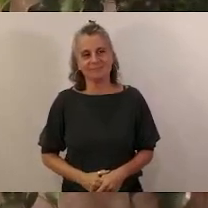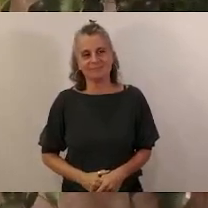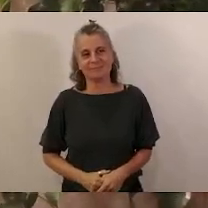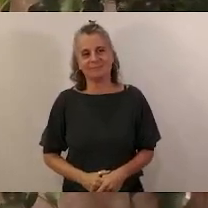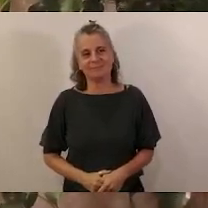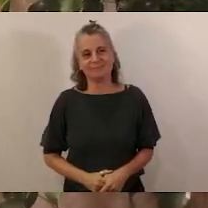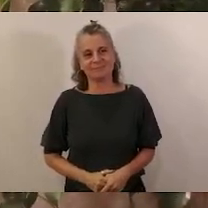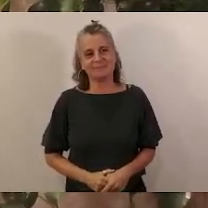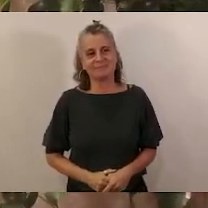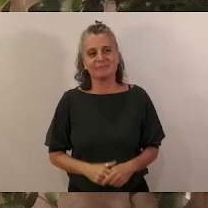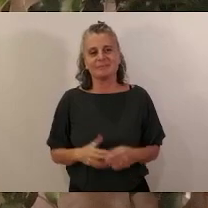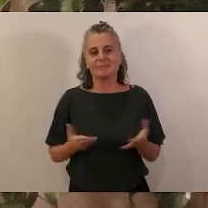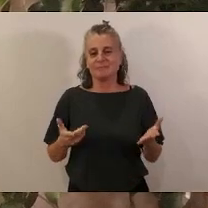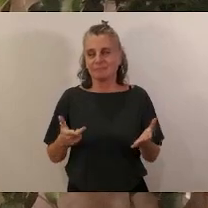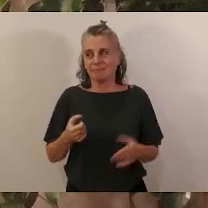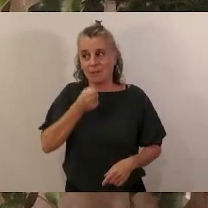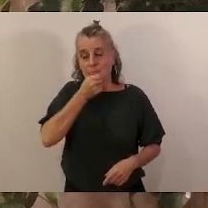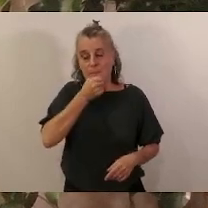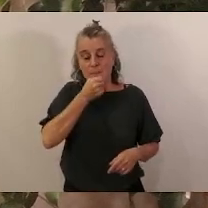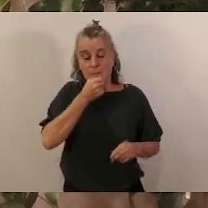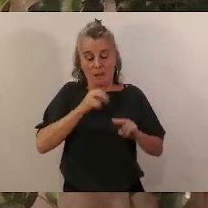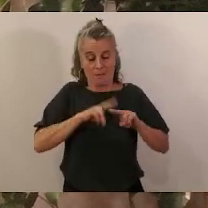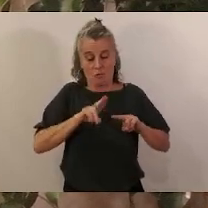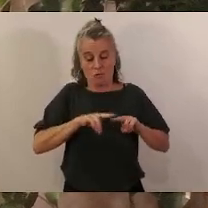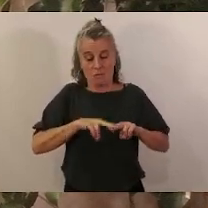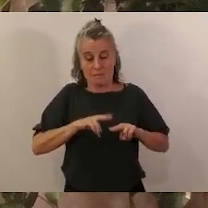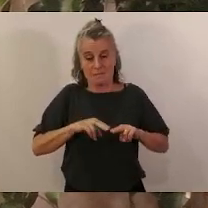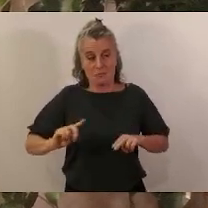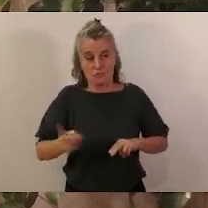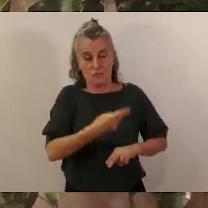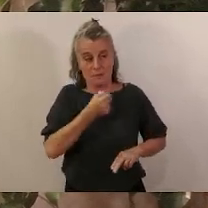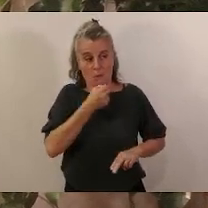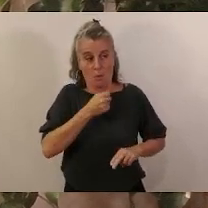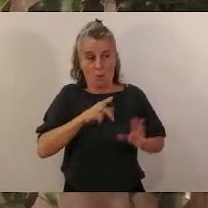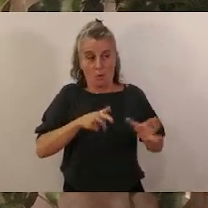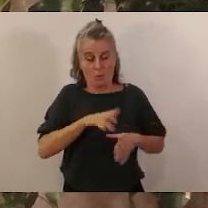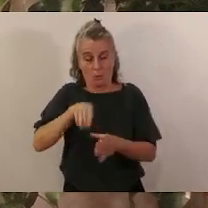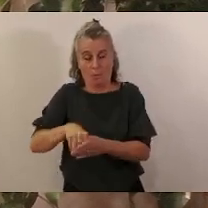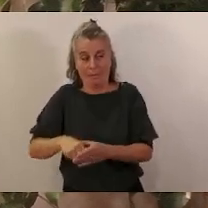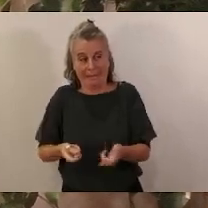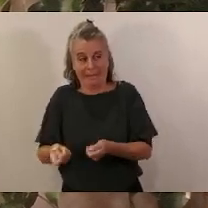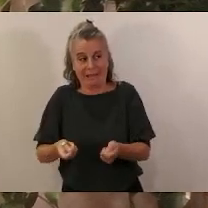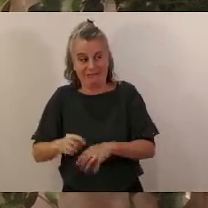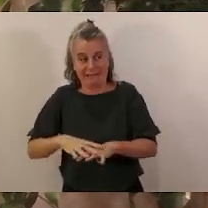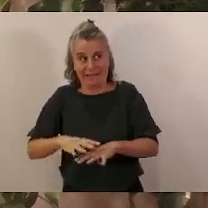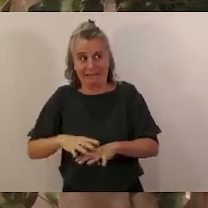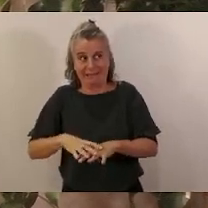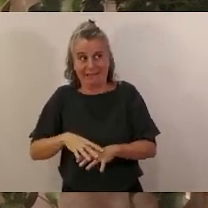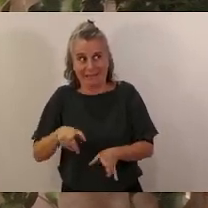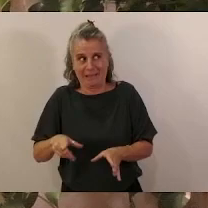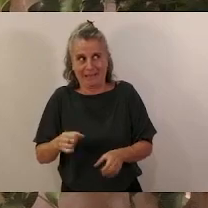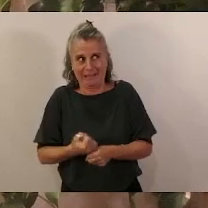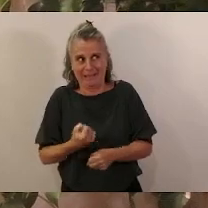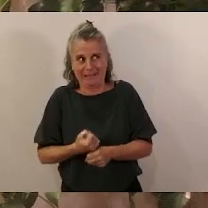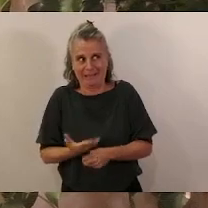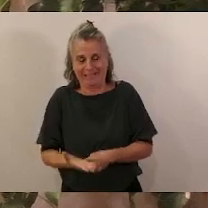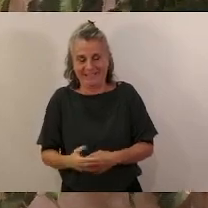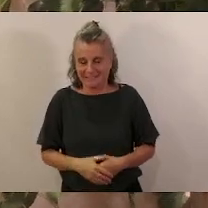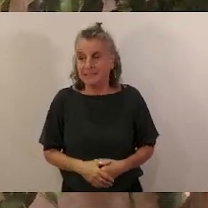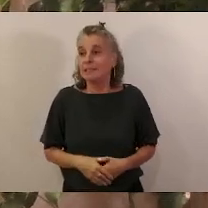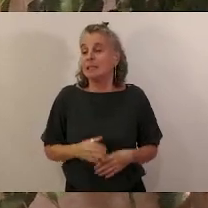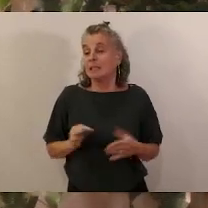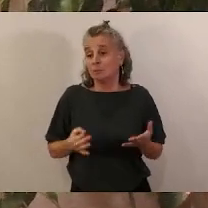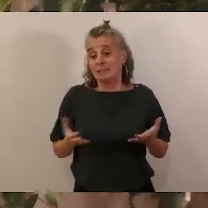Oui, l'entretien des micros pourrait bien entendu faire partie des actions de la régie de quartier. Un projet auquel je tiens